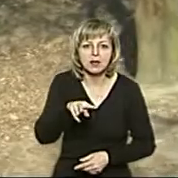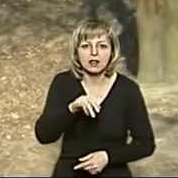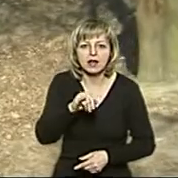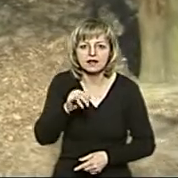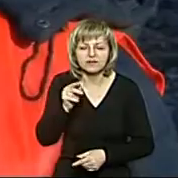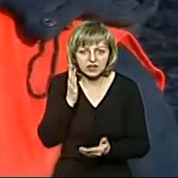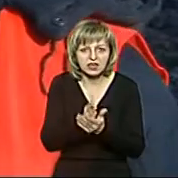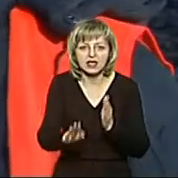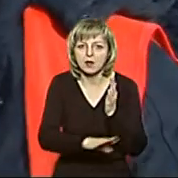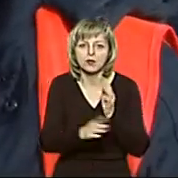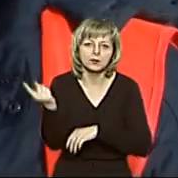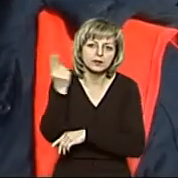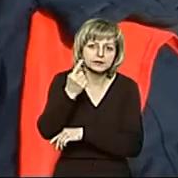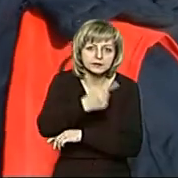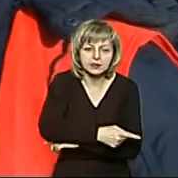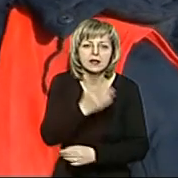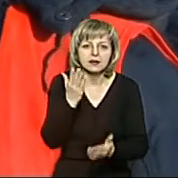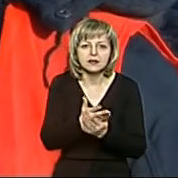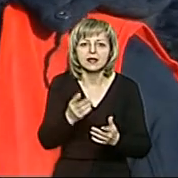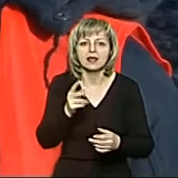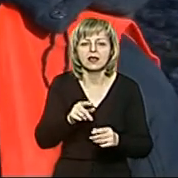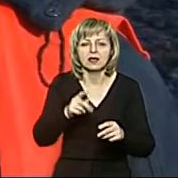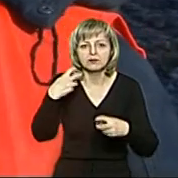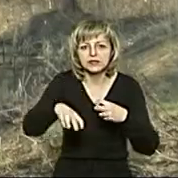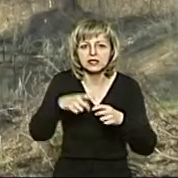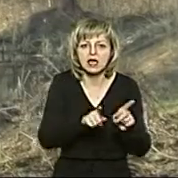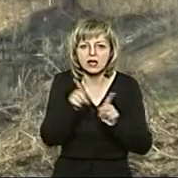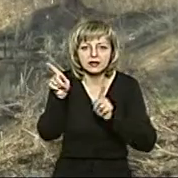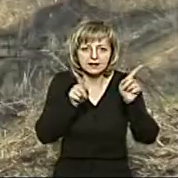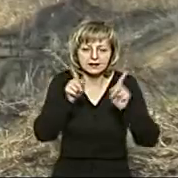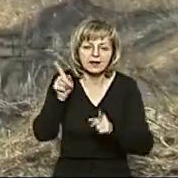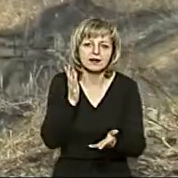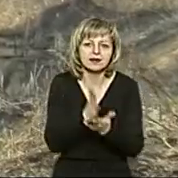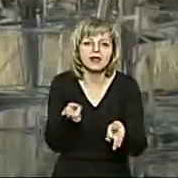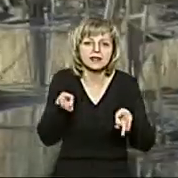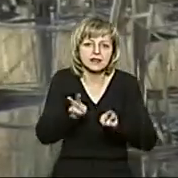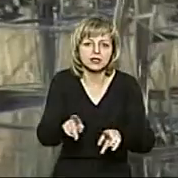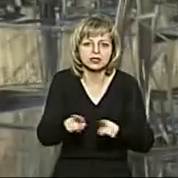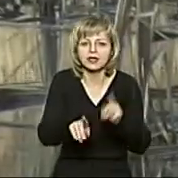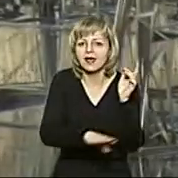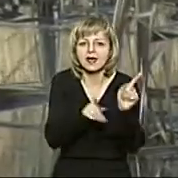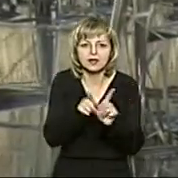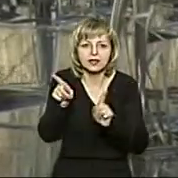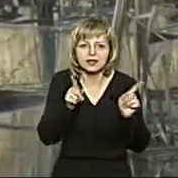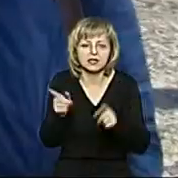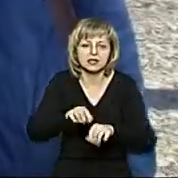так само дерева. Є повалений клен, є відірвані гілляки від аличі, є залишки таких гілляк, які